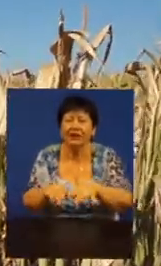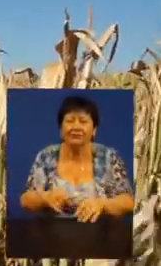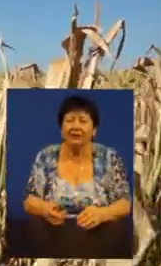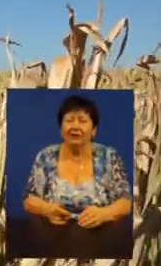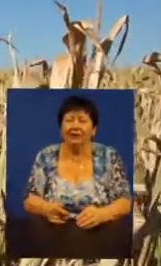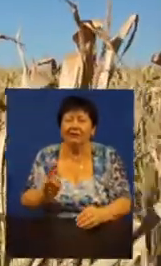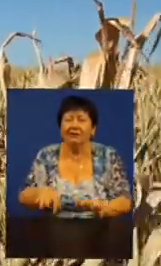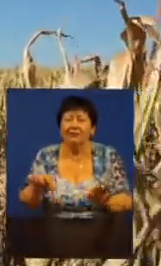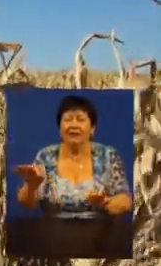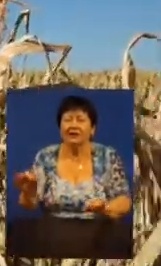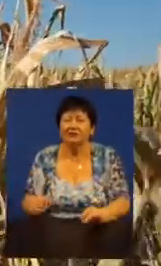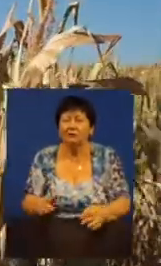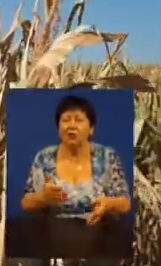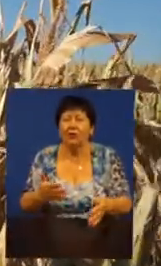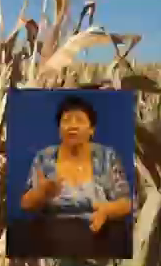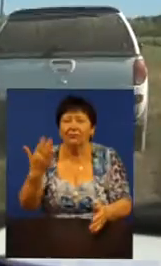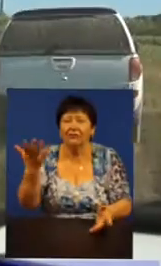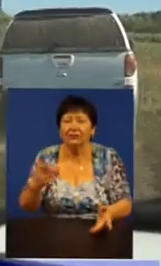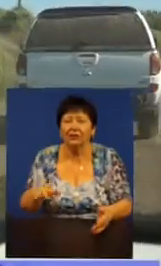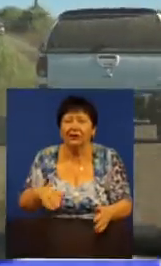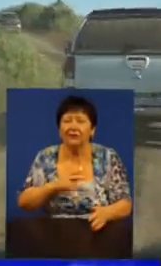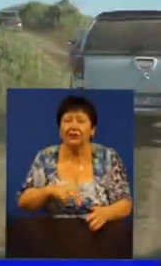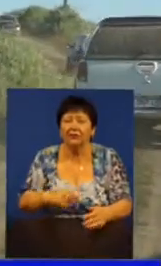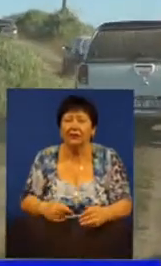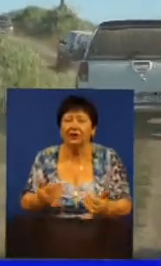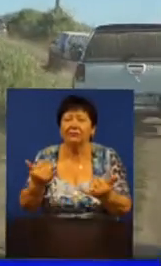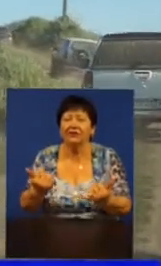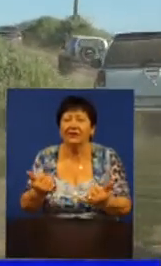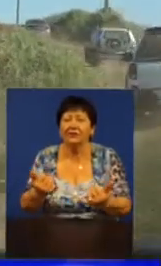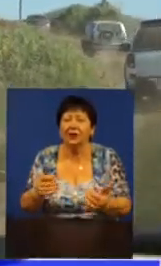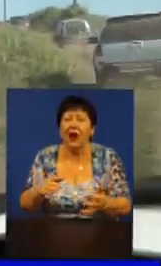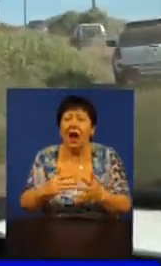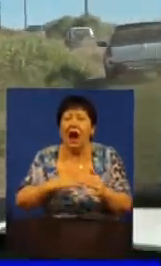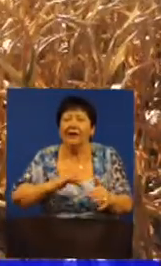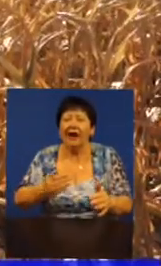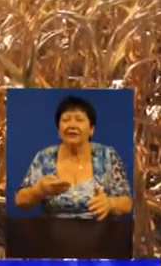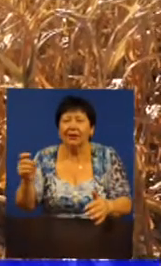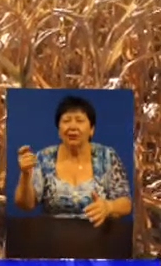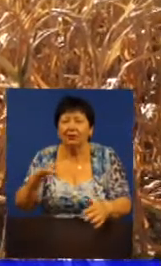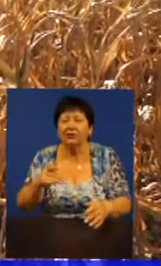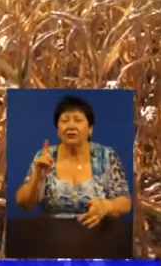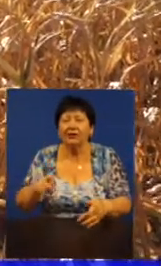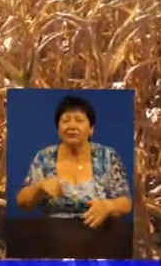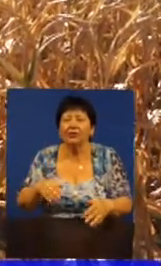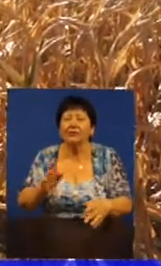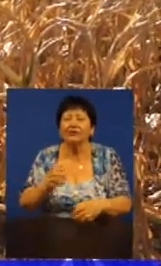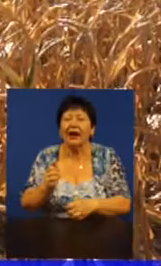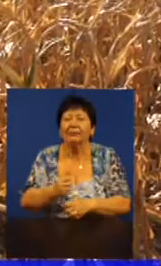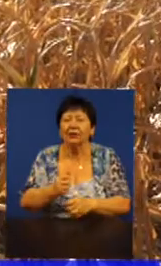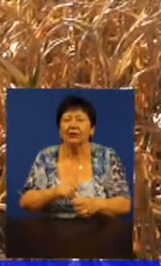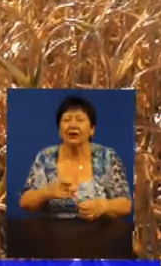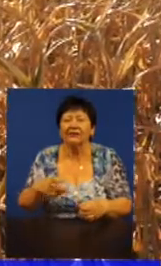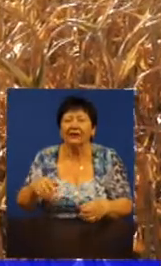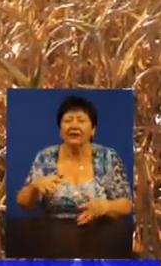încă metoda care să lucrăm teren. În prezent, antreprenorul se gândește cum să prelucreze terenul. O